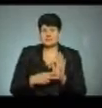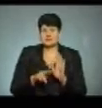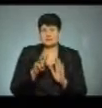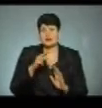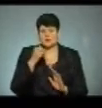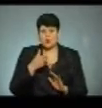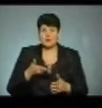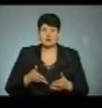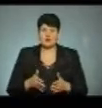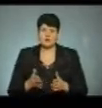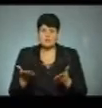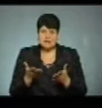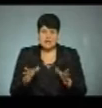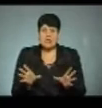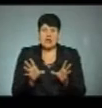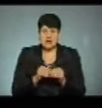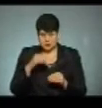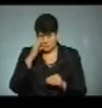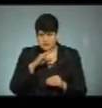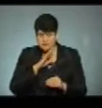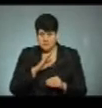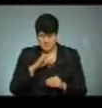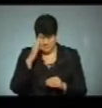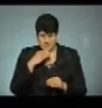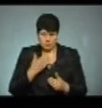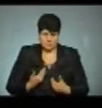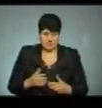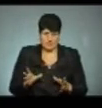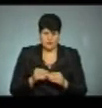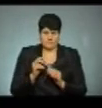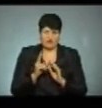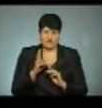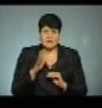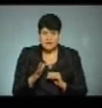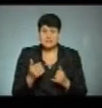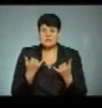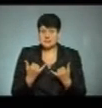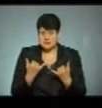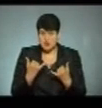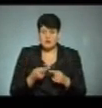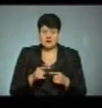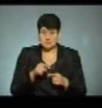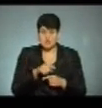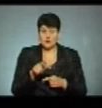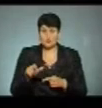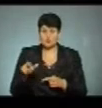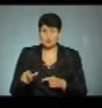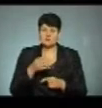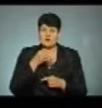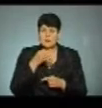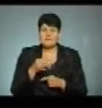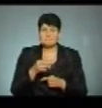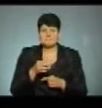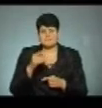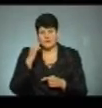1973 року народження, який і разом з батьком проживали в одній квартирі. На даний час вказаній особі повідомлено про підозру